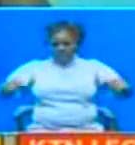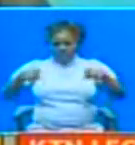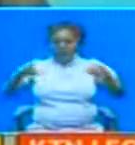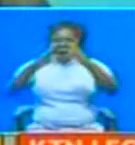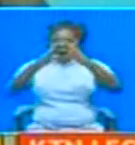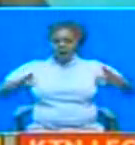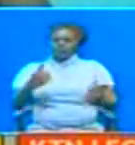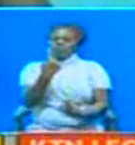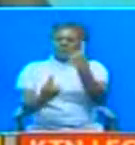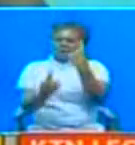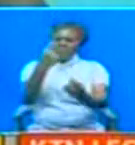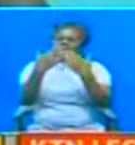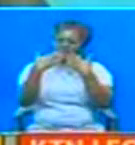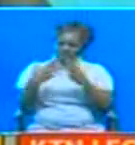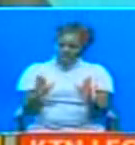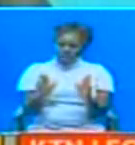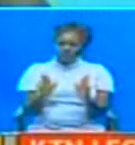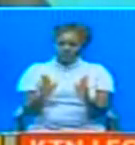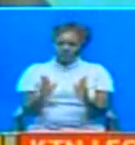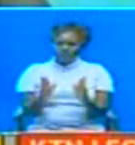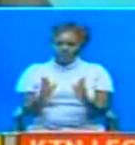been razed down by fierce fire.